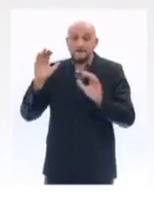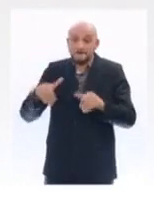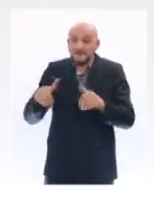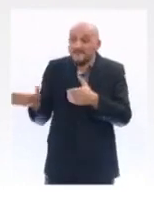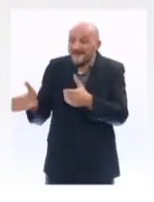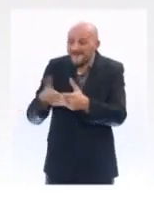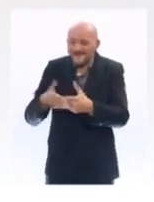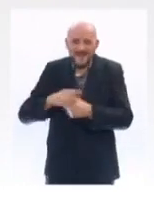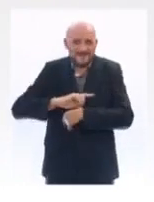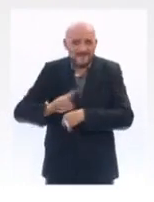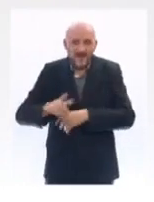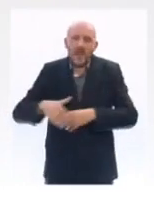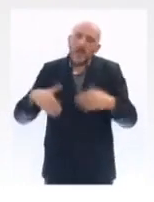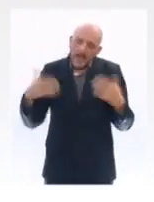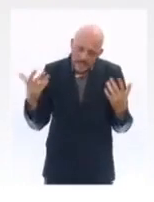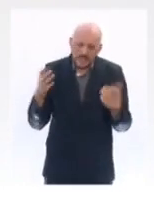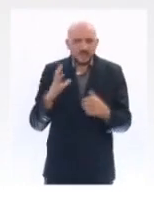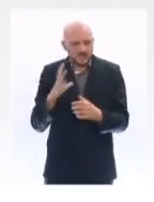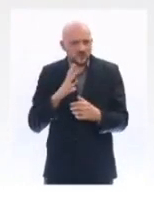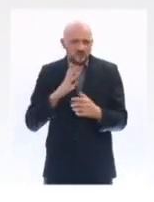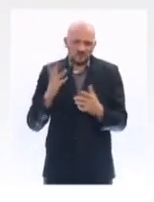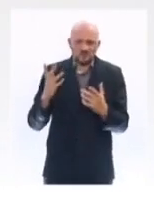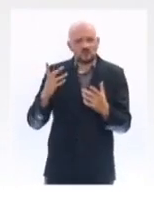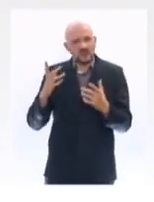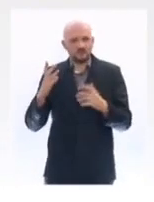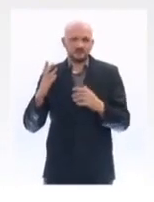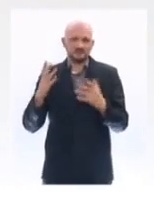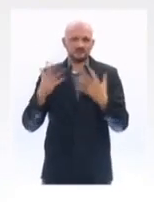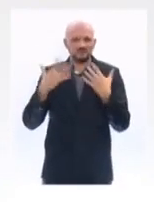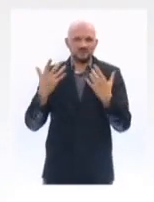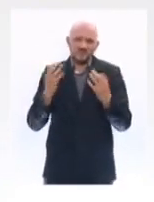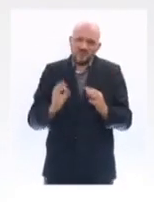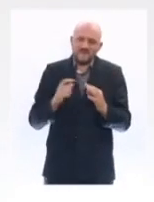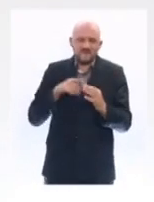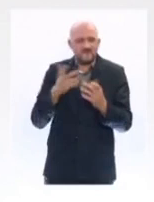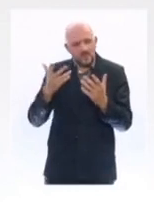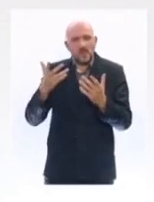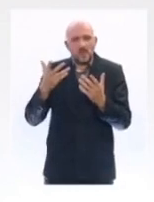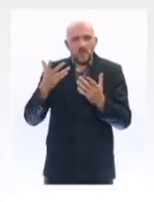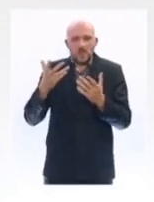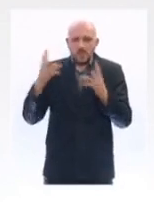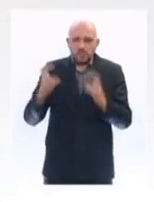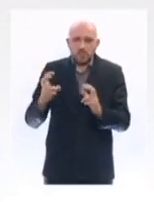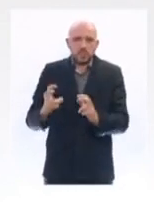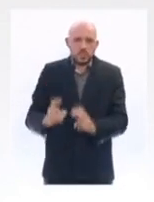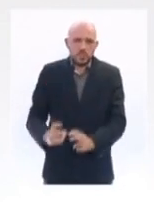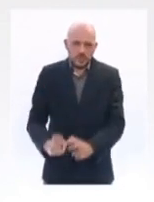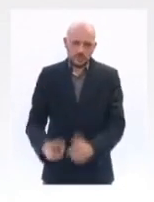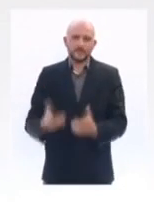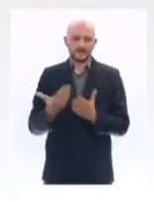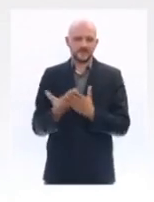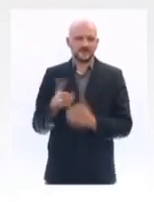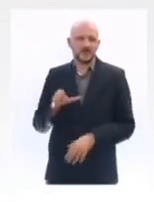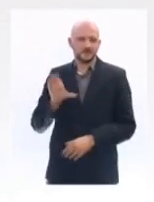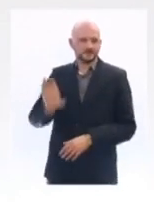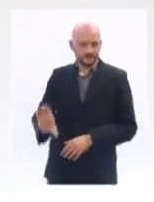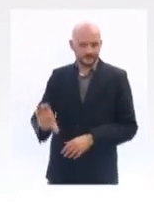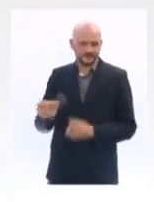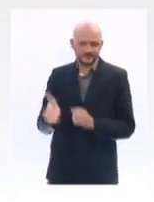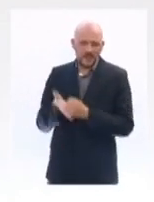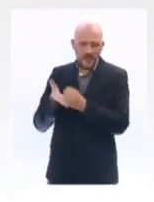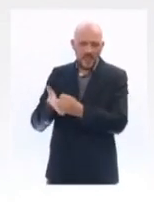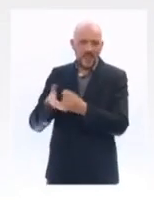hauteur de 10 000 euros. Enfin, toutes les autres entreprises, tous secteurs confondus, qui restent ouvertes, mais